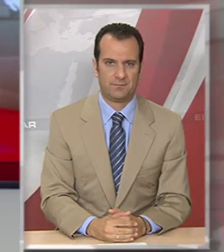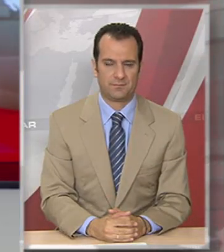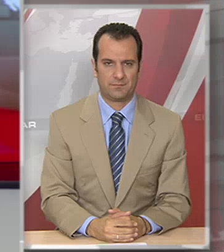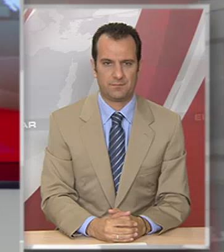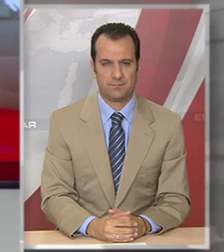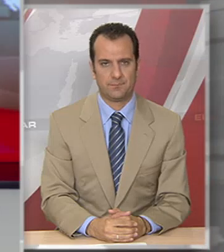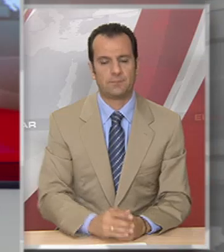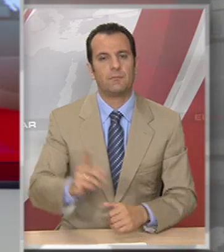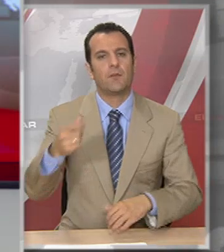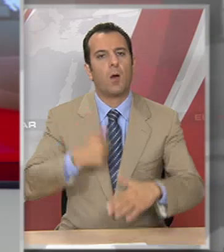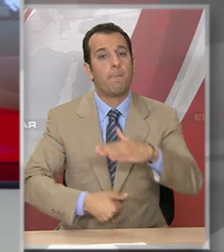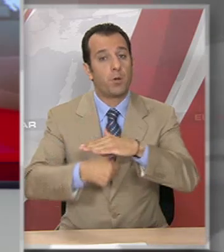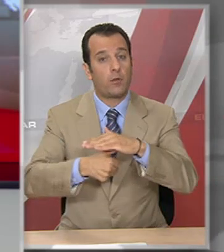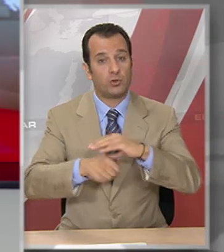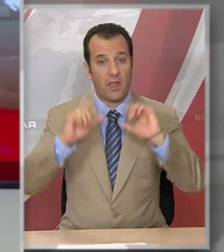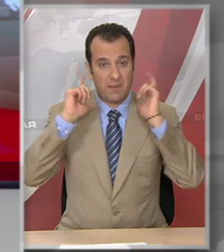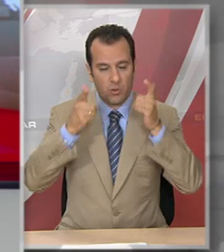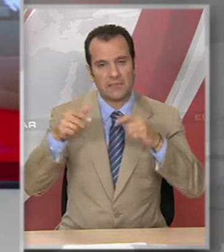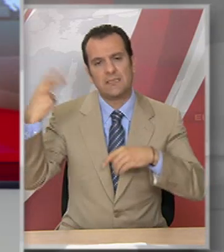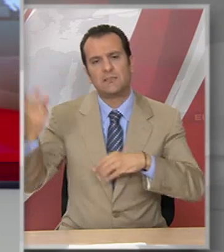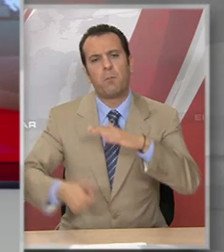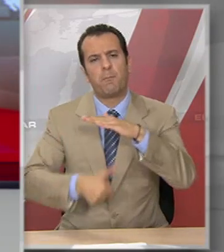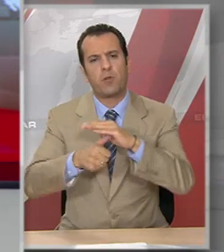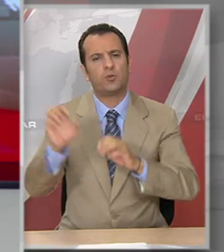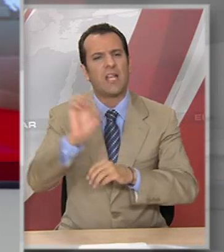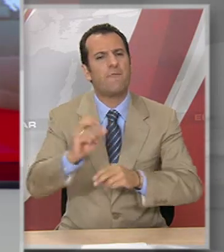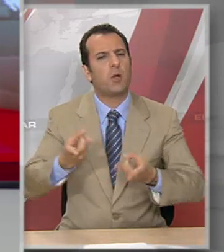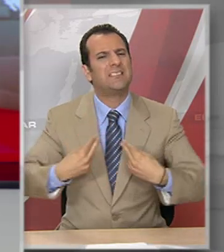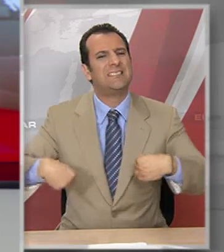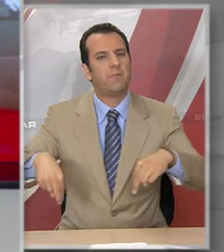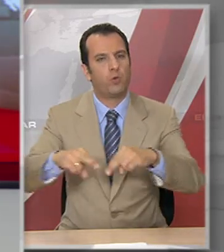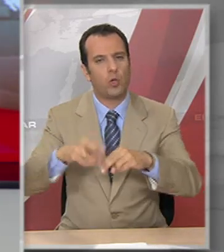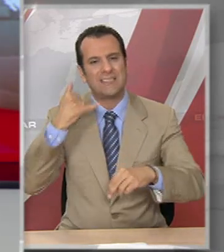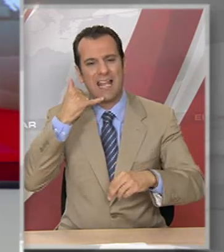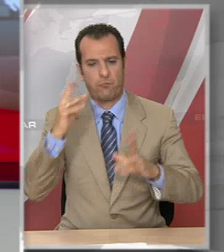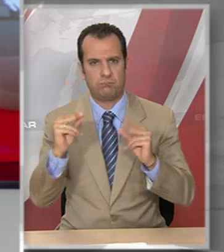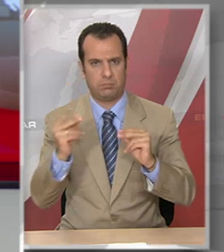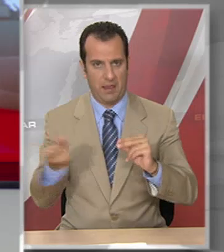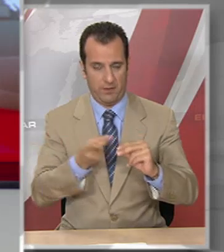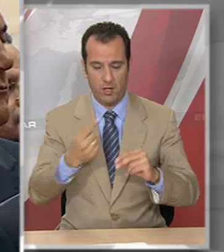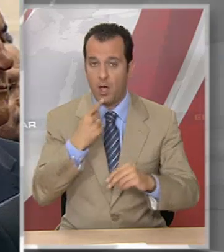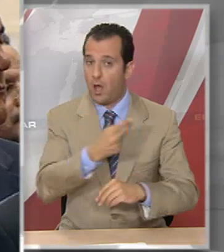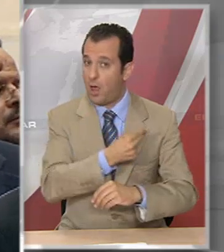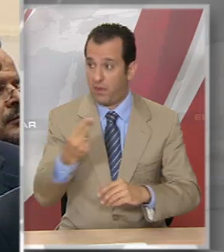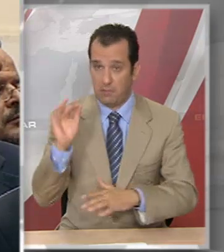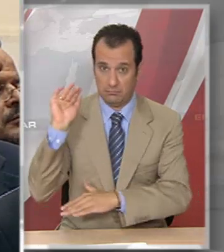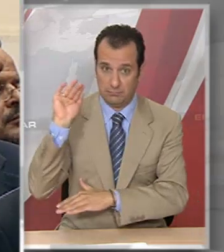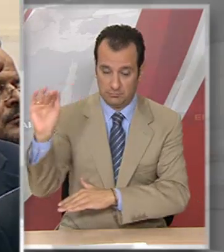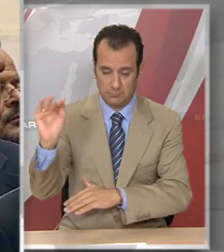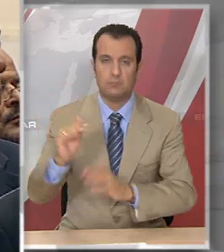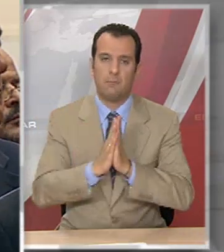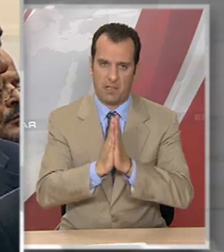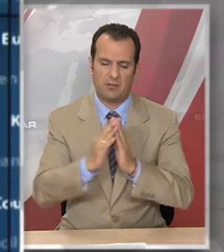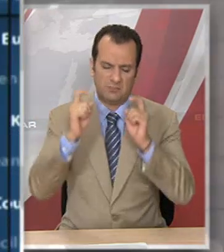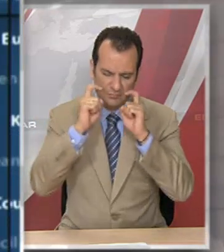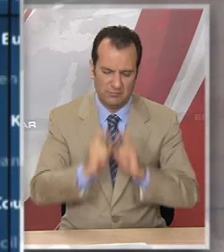Τηλεφωνική επικοινωνία με τον πρόεδρο του Ευρωπαϊκού Συμβουλίου, Ντόναλντ Τούσκ, είχε ο πρόεδρος της Δημοκρατίας, ο Προκόπης Παυλόπουλος, ζήτησε από τον Ευρωπαίο αξιωματούχο